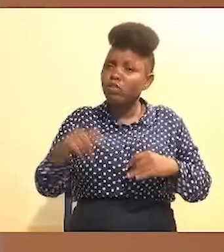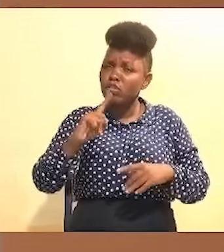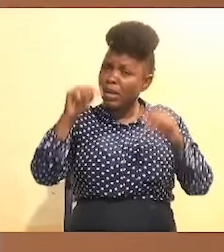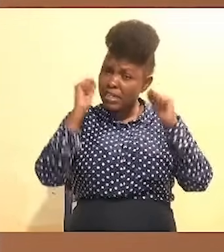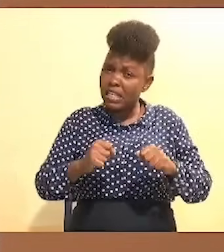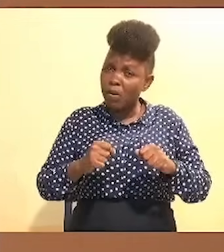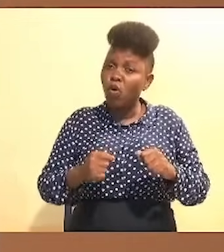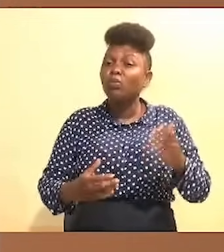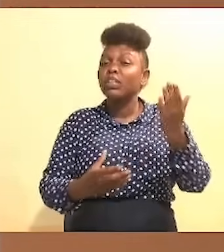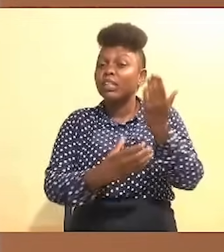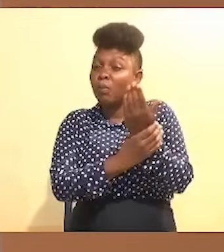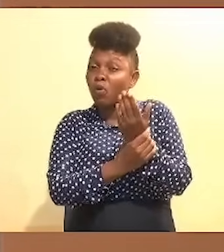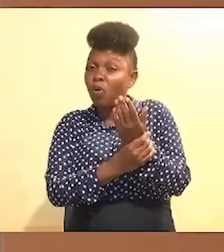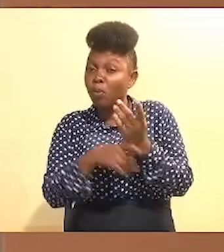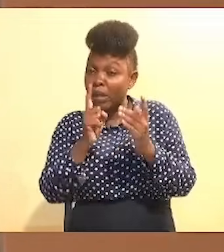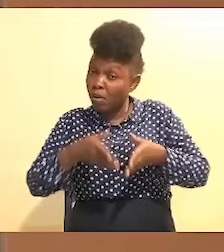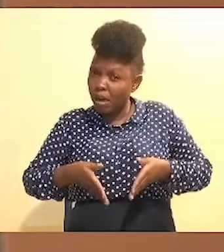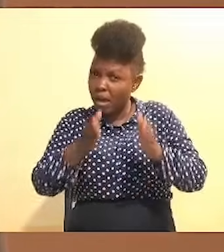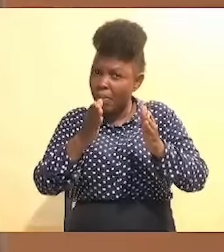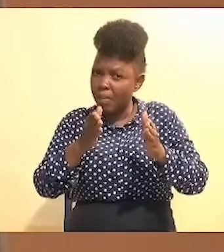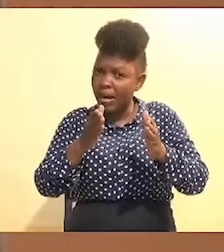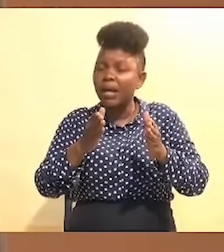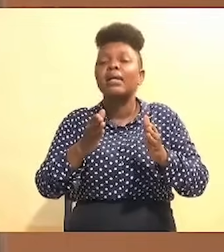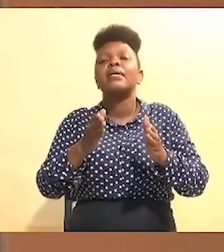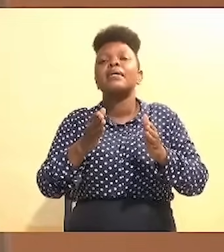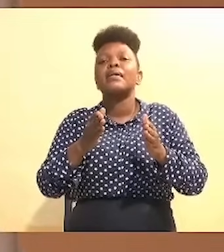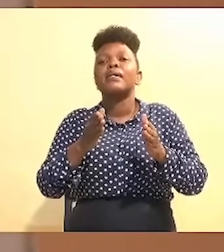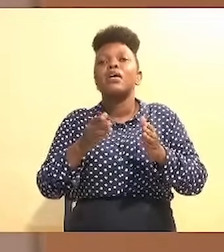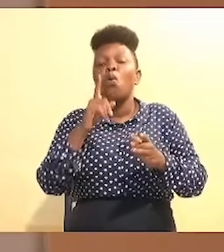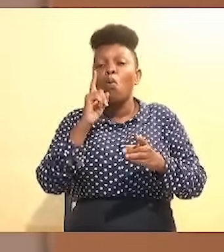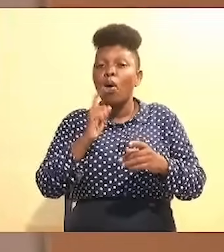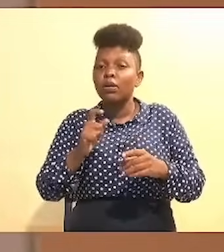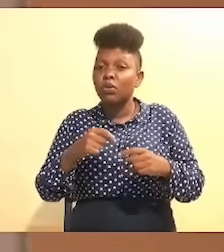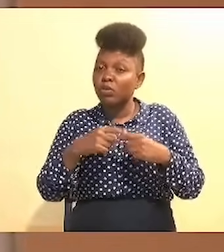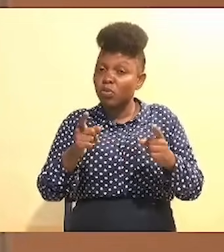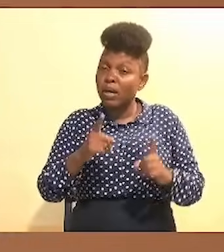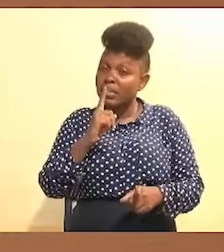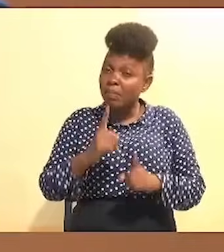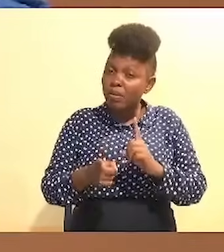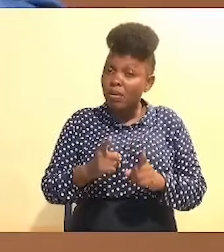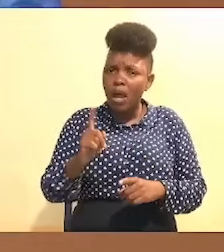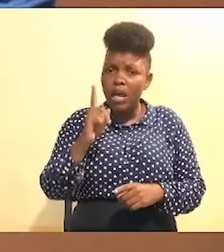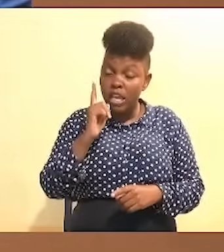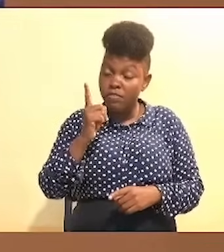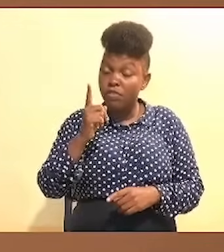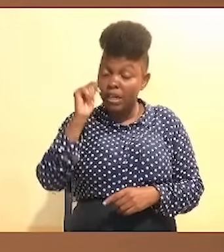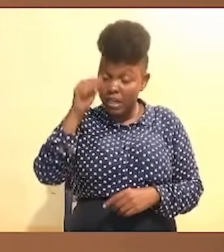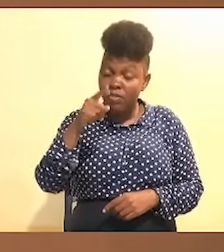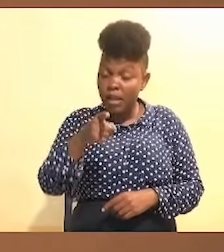ni hii type ya kuhisi, mara nyingi sana anapenda, akitembea, amemshika mke wake, wanatembea. Hivyo ndivyo alivyo.